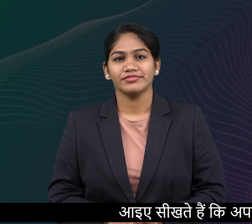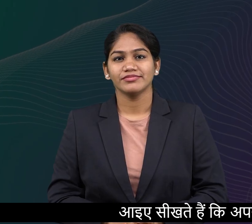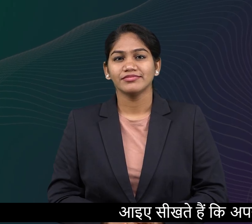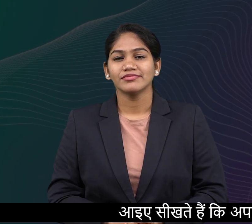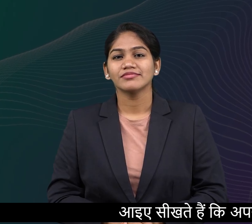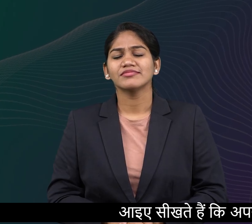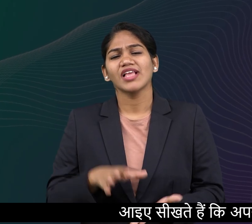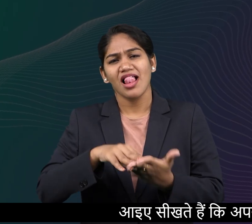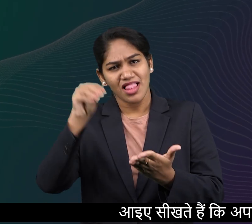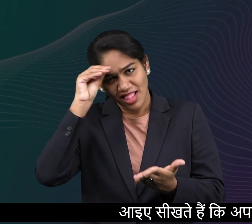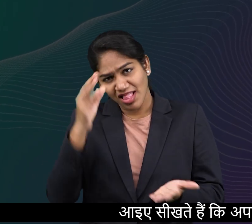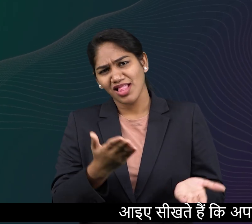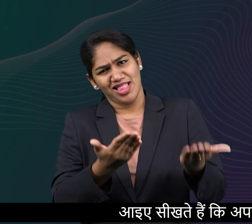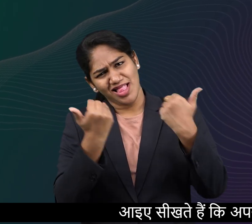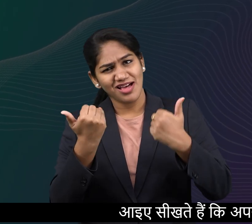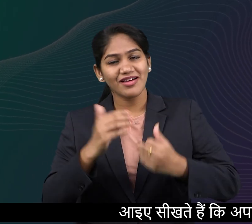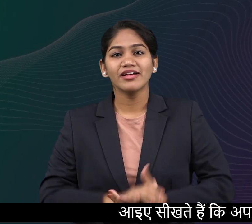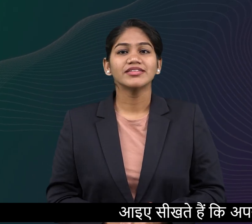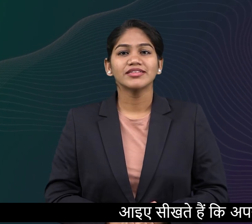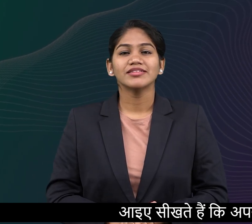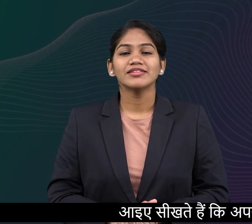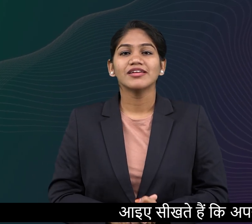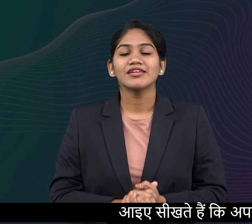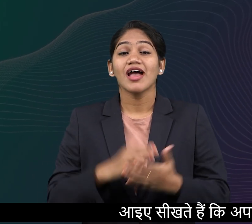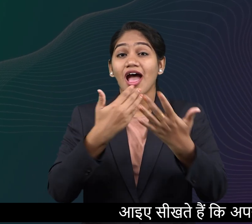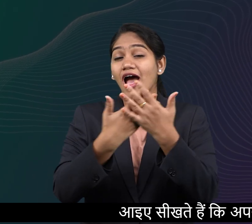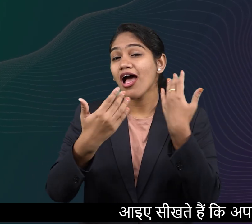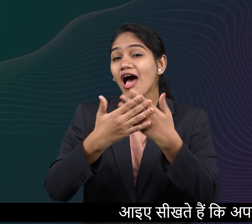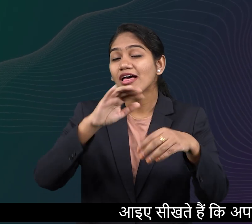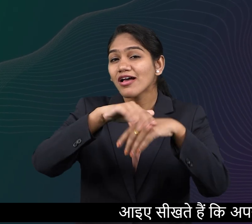आइए सीखते हैं कि अपने हाथों को ठीक से कैसे धोना चाहिए।